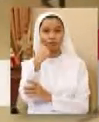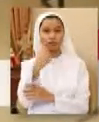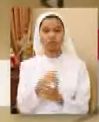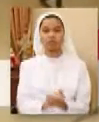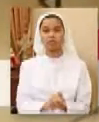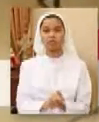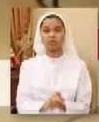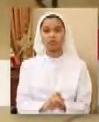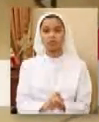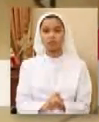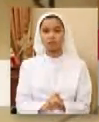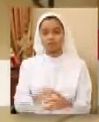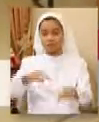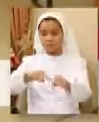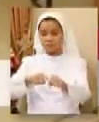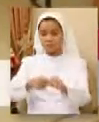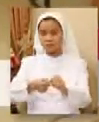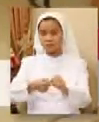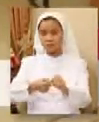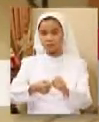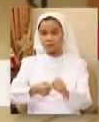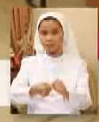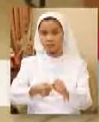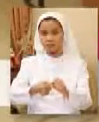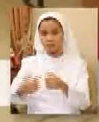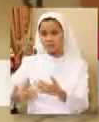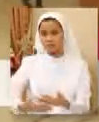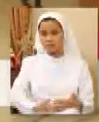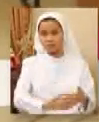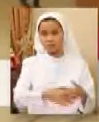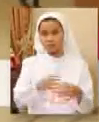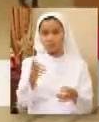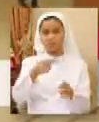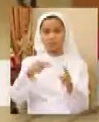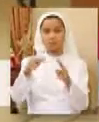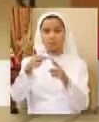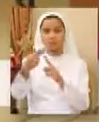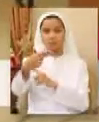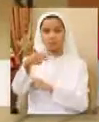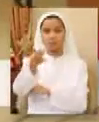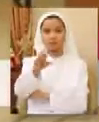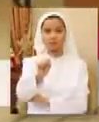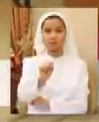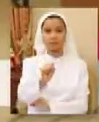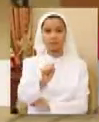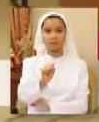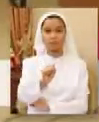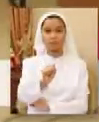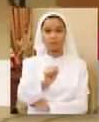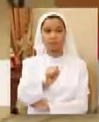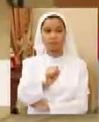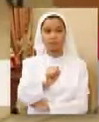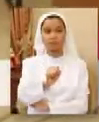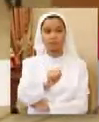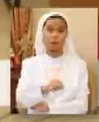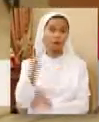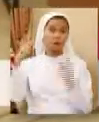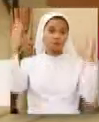na, mula pa sa nursery hanggang high school. Alam mo, sister, yung pamangking ko, yung